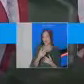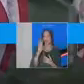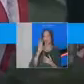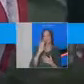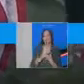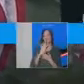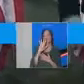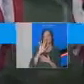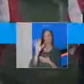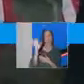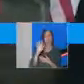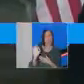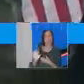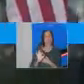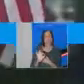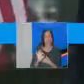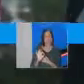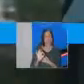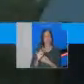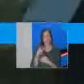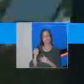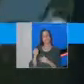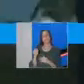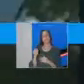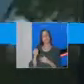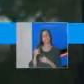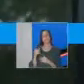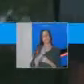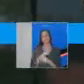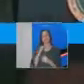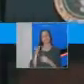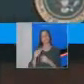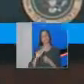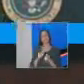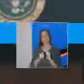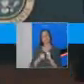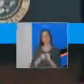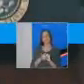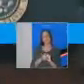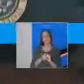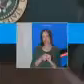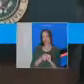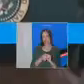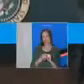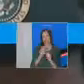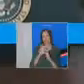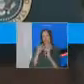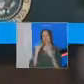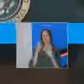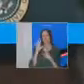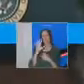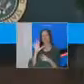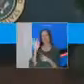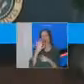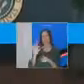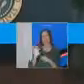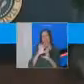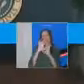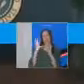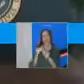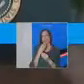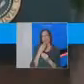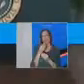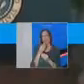לך, 15% בלבד הם אורתודוקסים או אולטרה-אורתודוקסים, כלומר